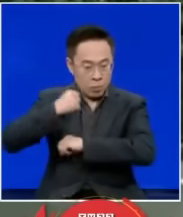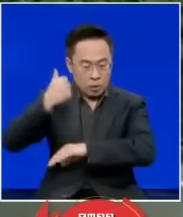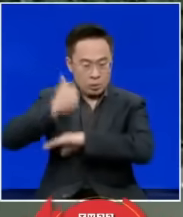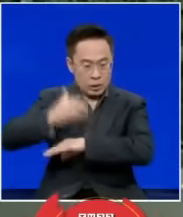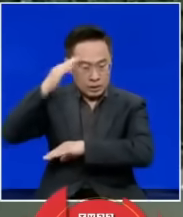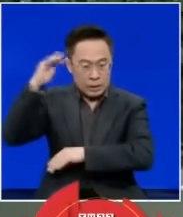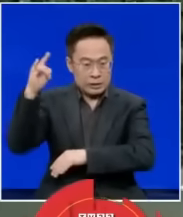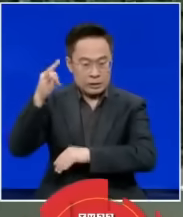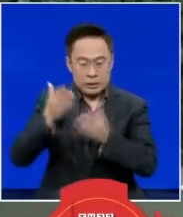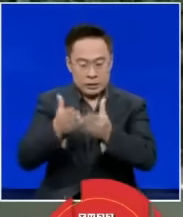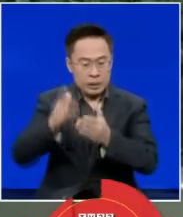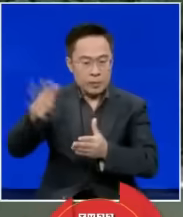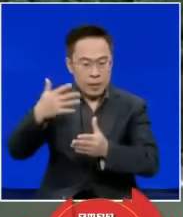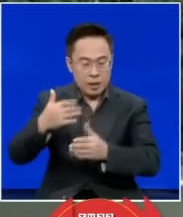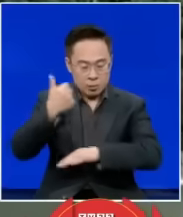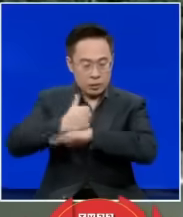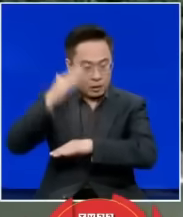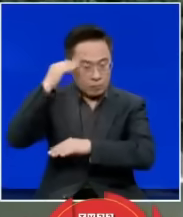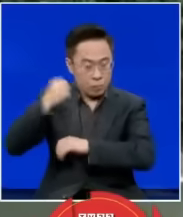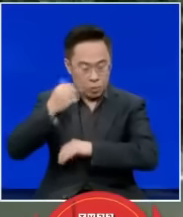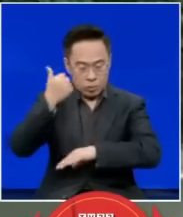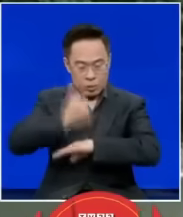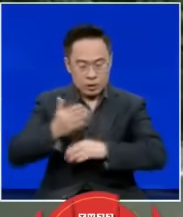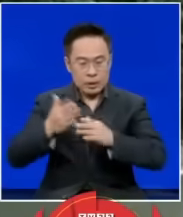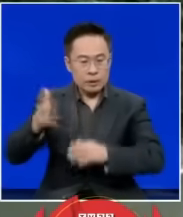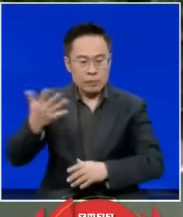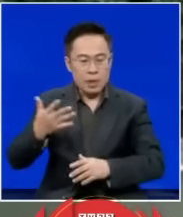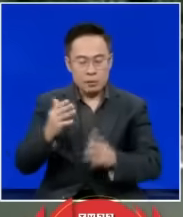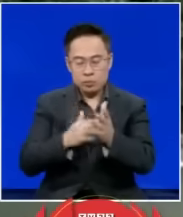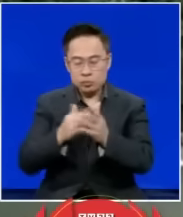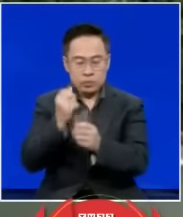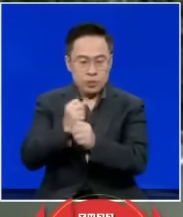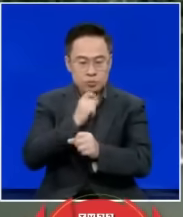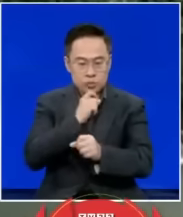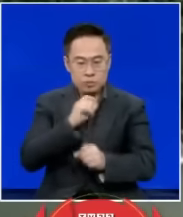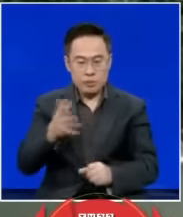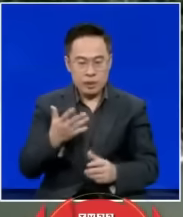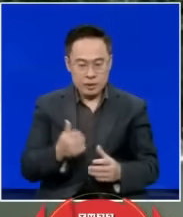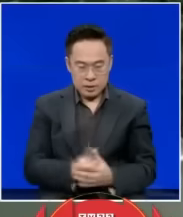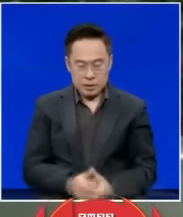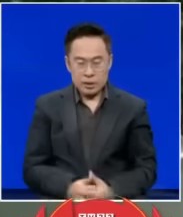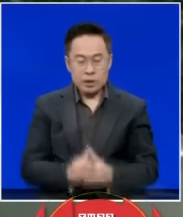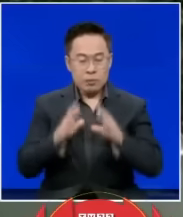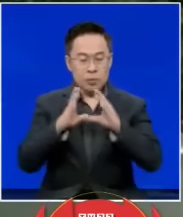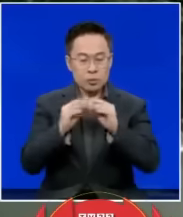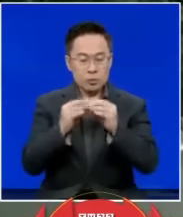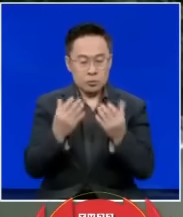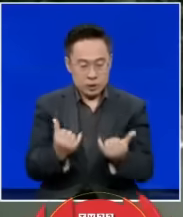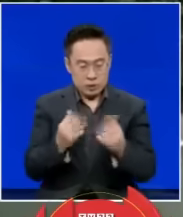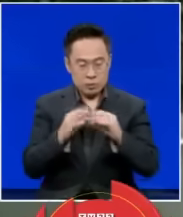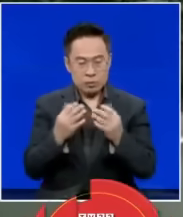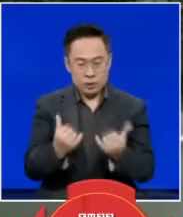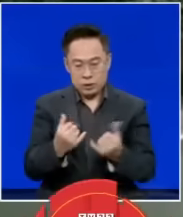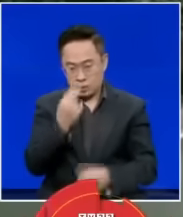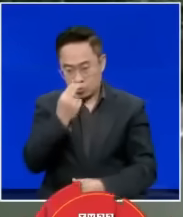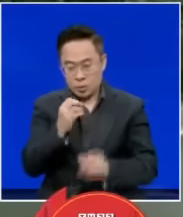กิจสำคัญคุณสุทินเองก็ทำตามขั้นตอนทุกสิ่งทุกอย่างเลยแต่ว่าเอาเป็นว่าการประชุมวันนี้ถูกจับตามองอย่างที่เ